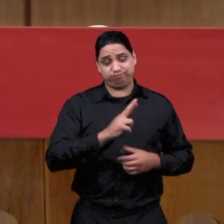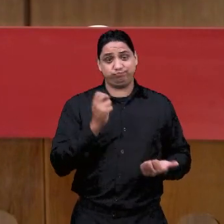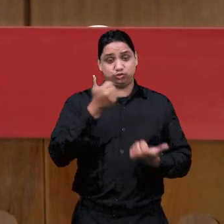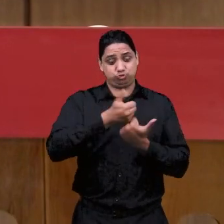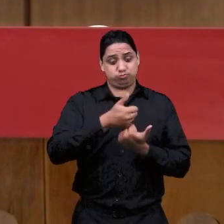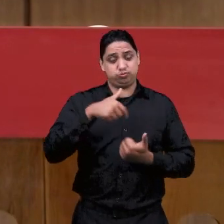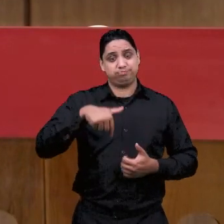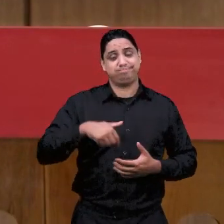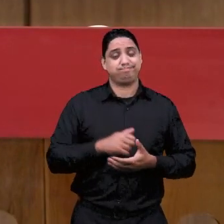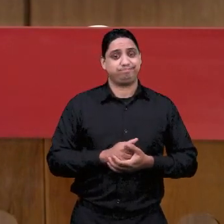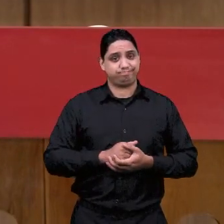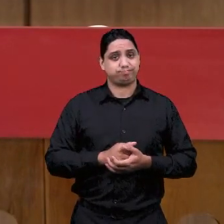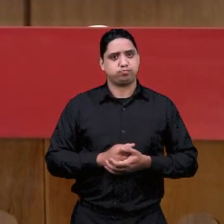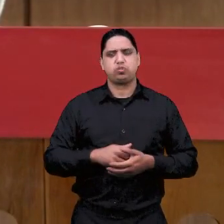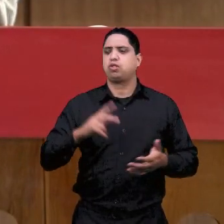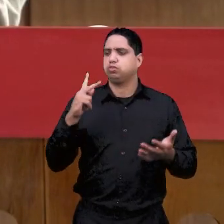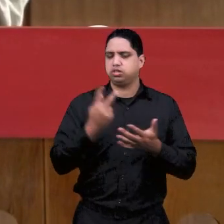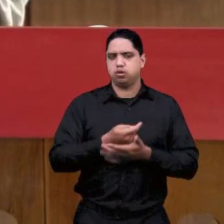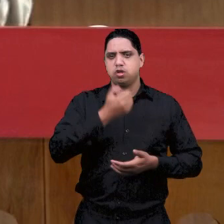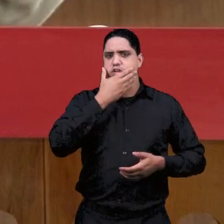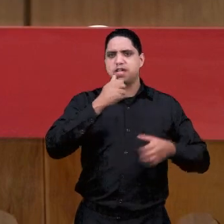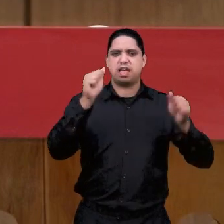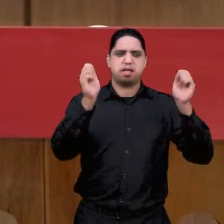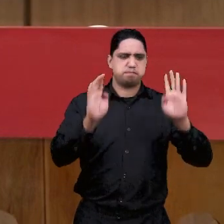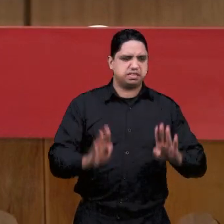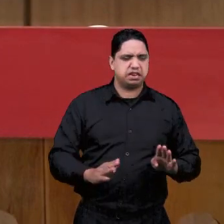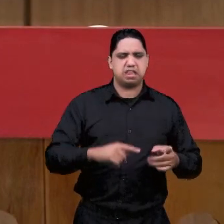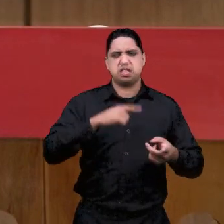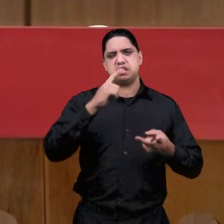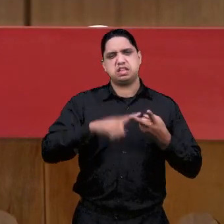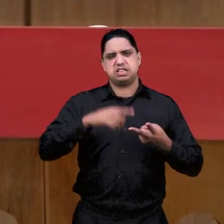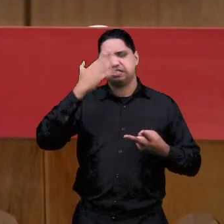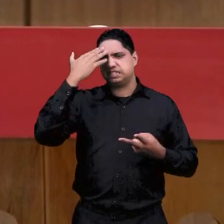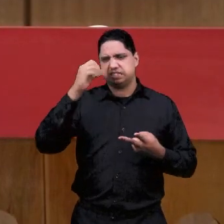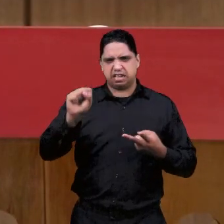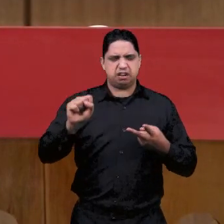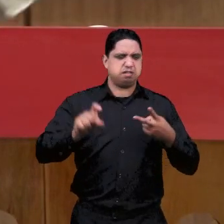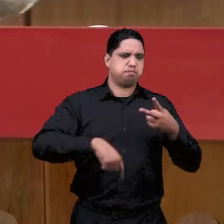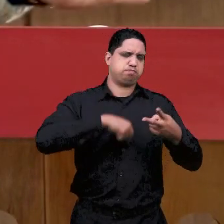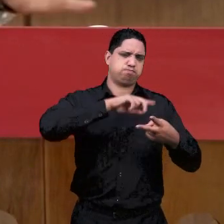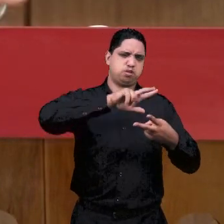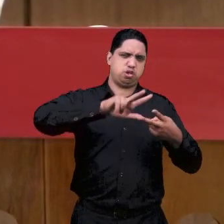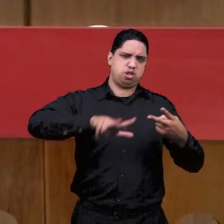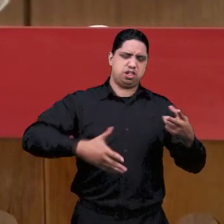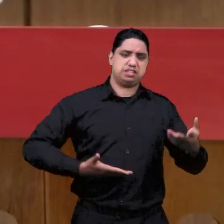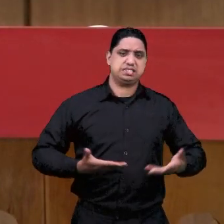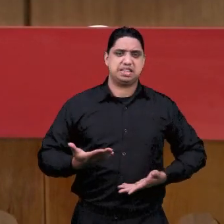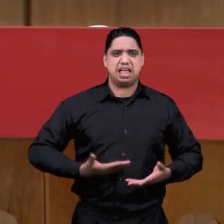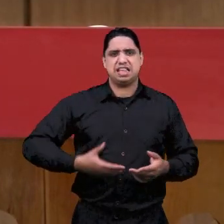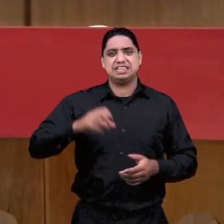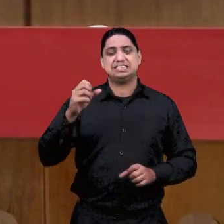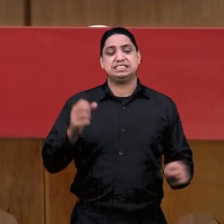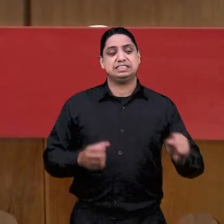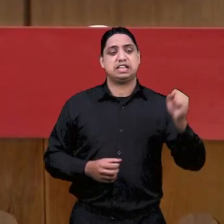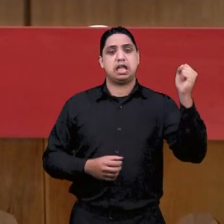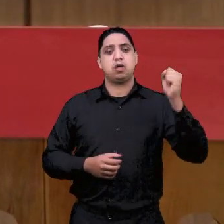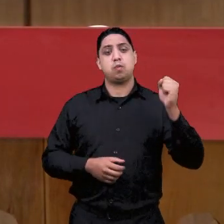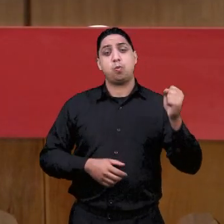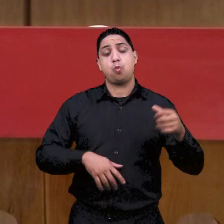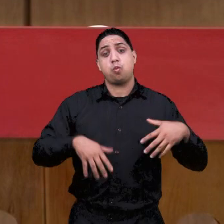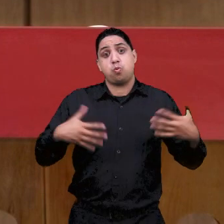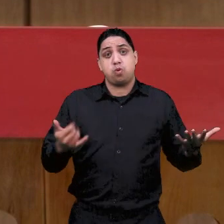avec Absalom, cela s'est passé avec Salomon, avec beaucoup d'autres serviteurs. Saül, qui a été meilleur que